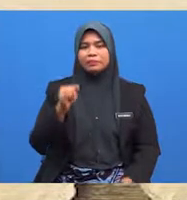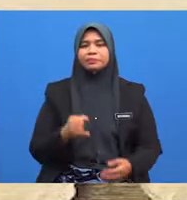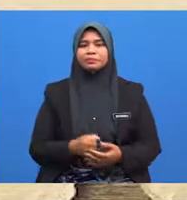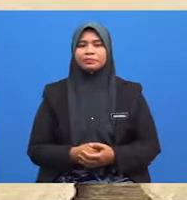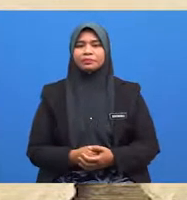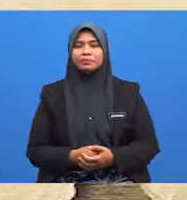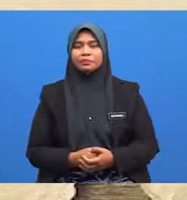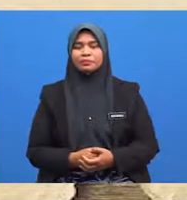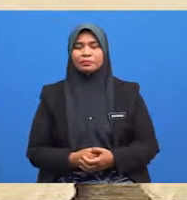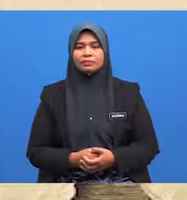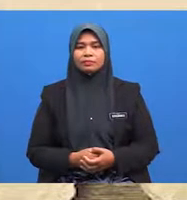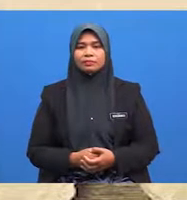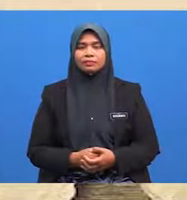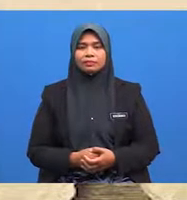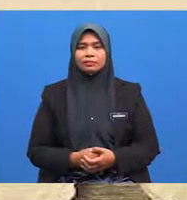abad ke-16.